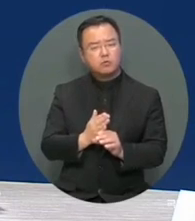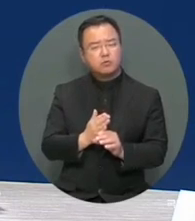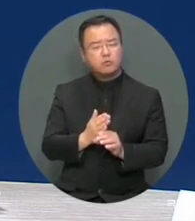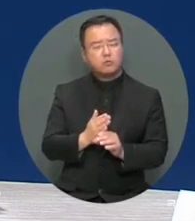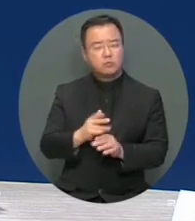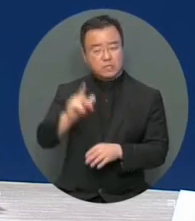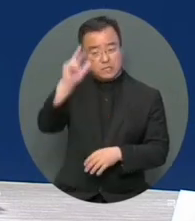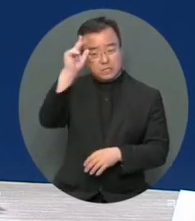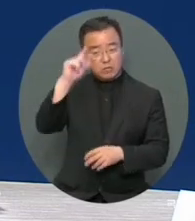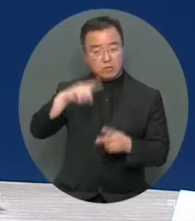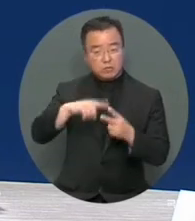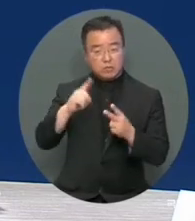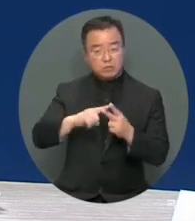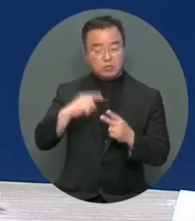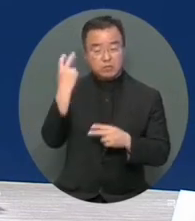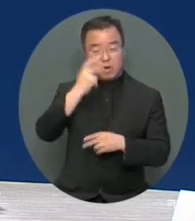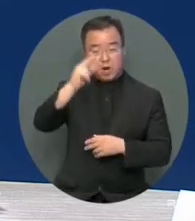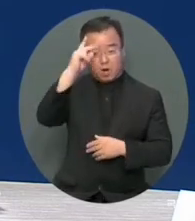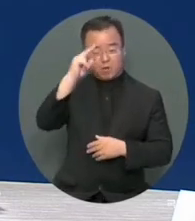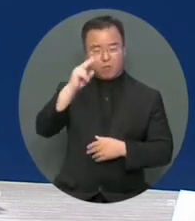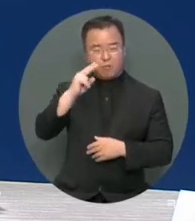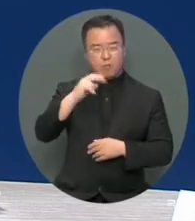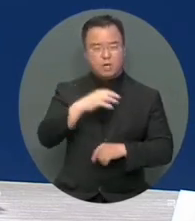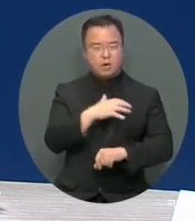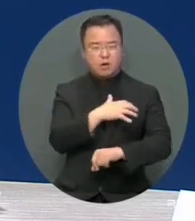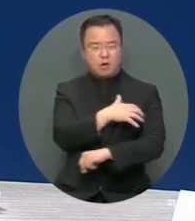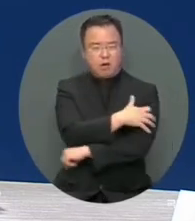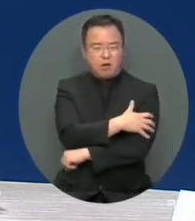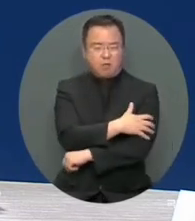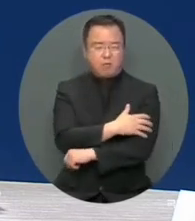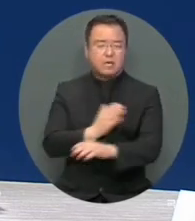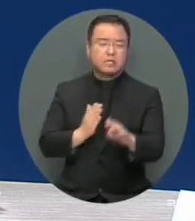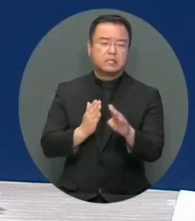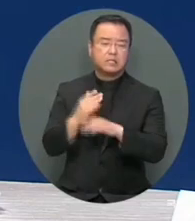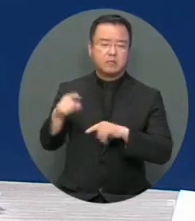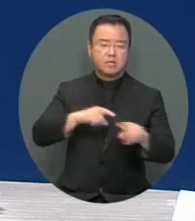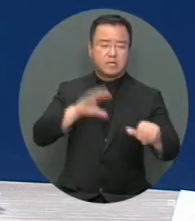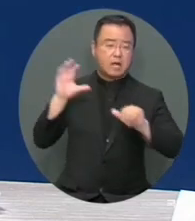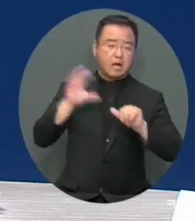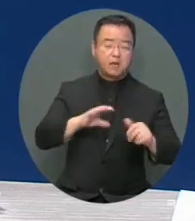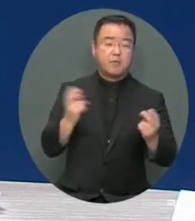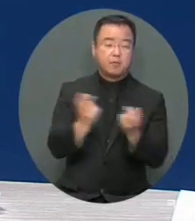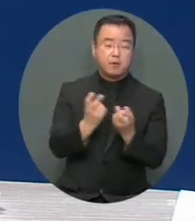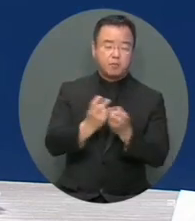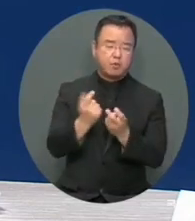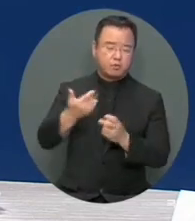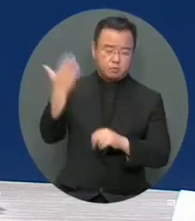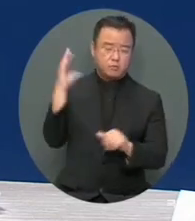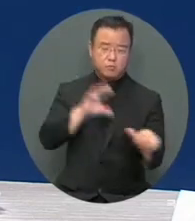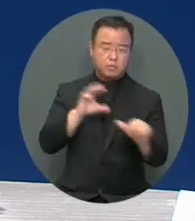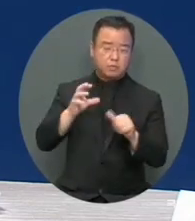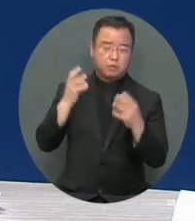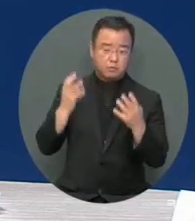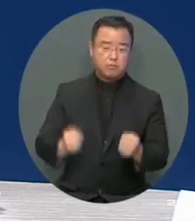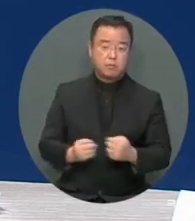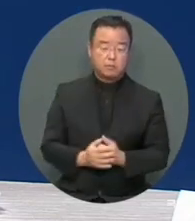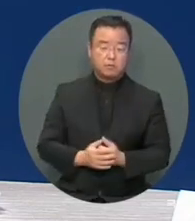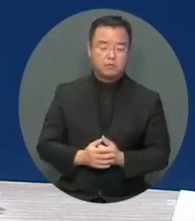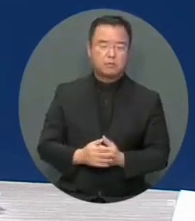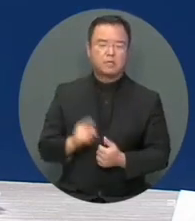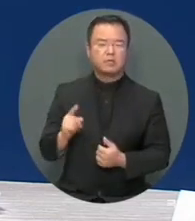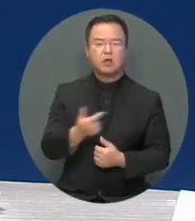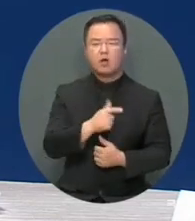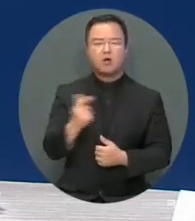수사기관이나 공권력이 과도하게 정치권을 압박하는 수단으로 많이 쓰였기 때문에 그거를 그런